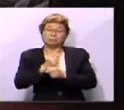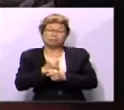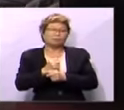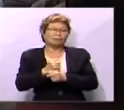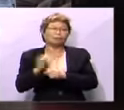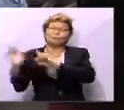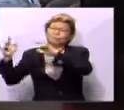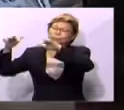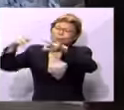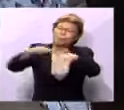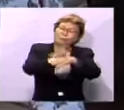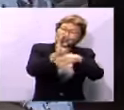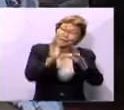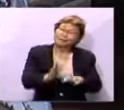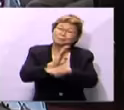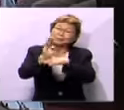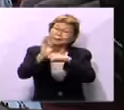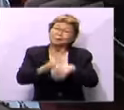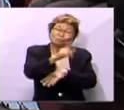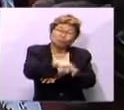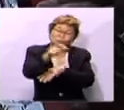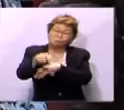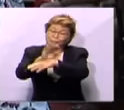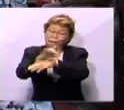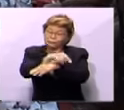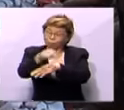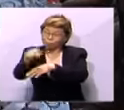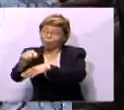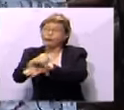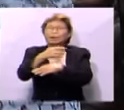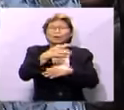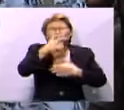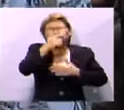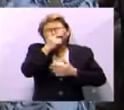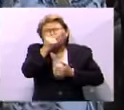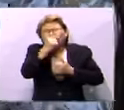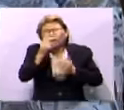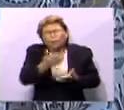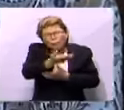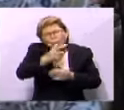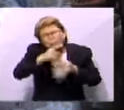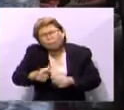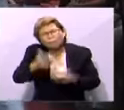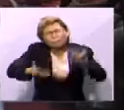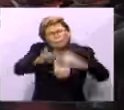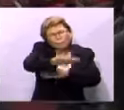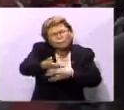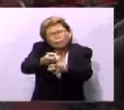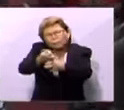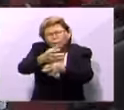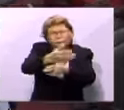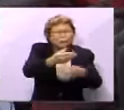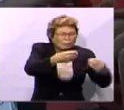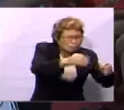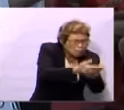dapat berkumpul peniaga-peniaga dan juga mereka yang menanti barang-barang lama ini, dan ada mungkin barang-barang yang mungkin sukar terdapat lagi